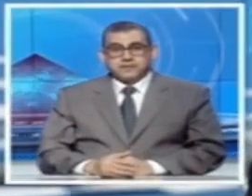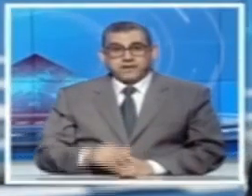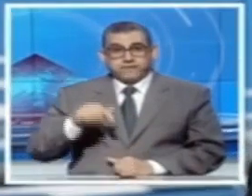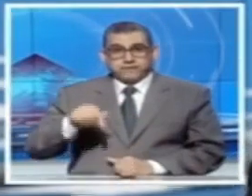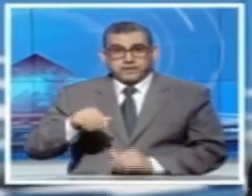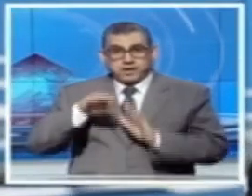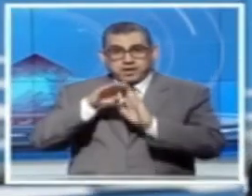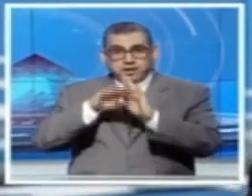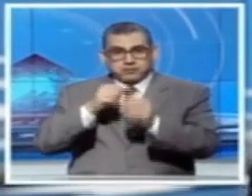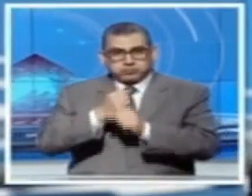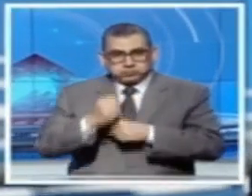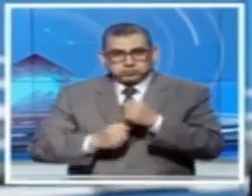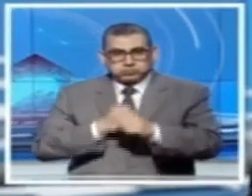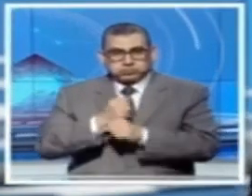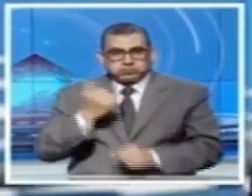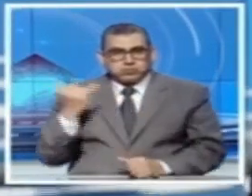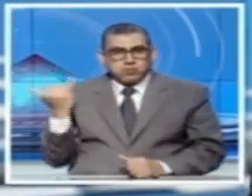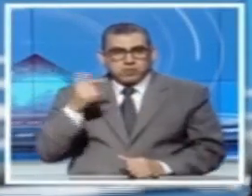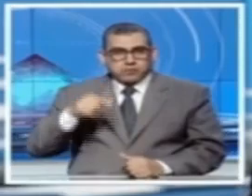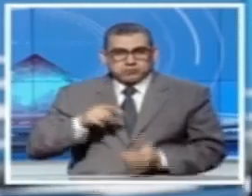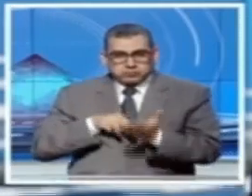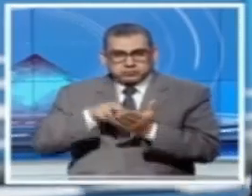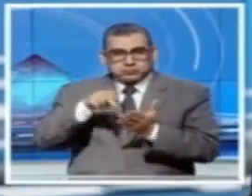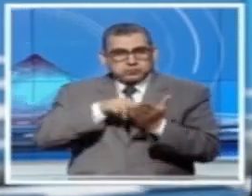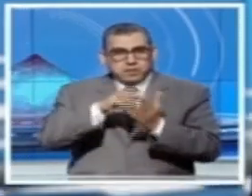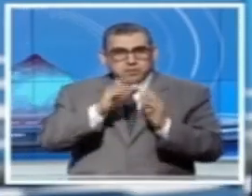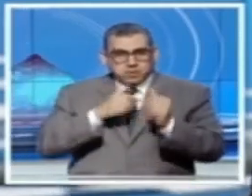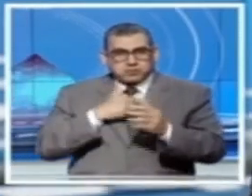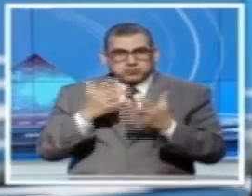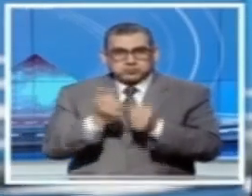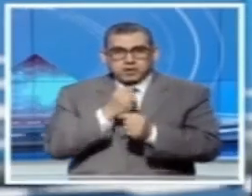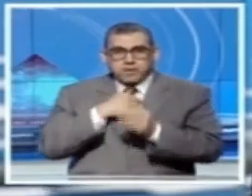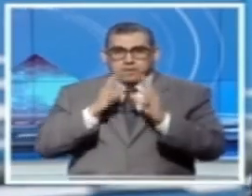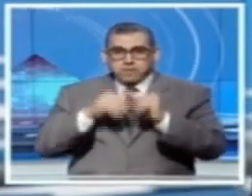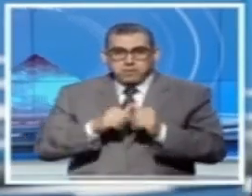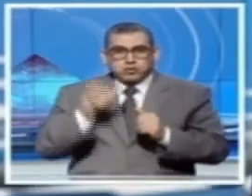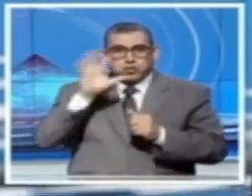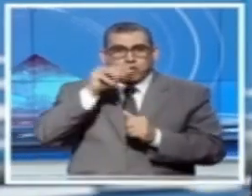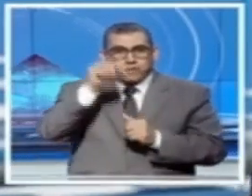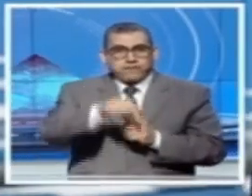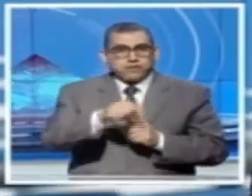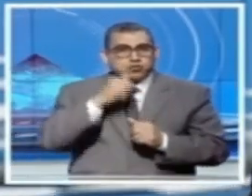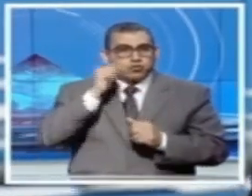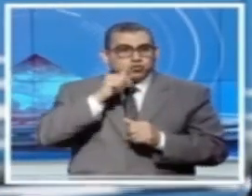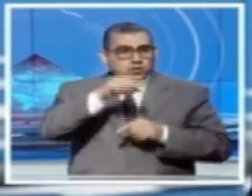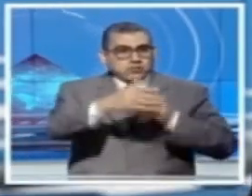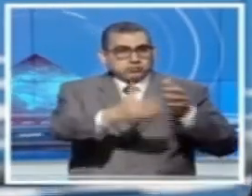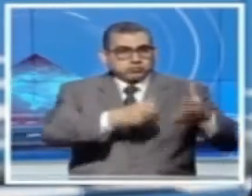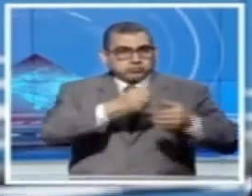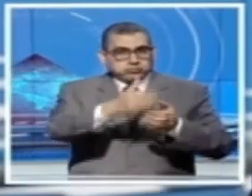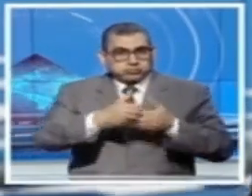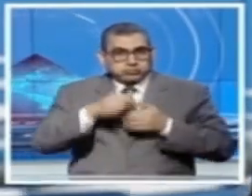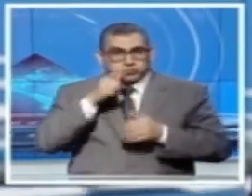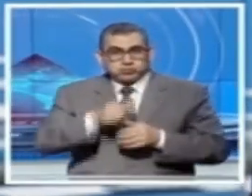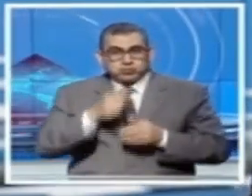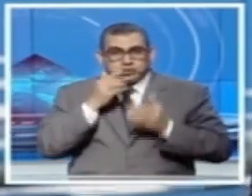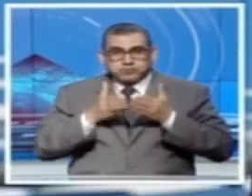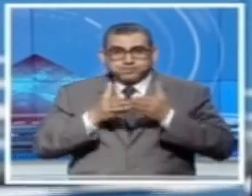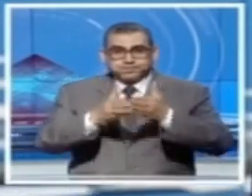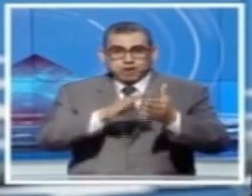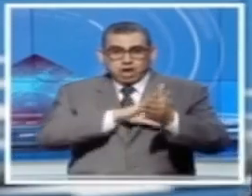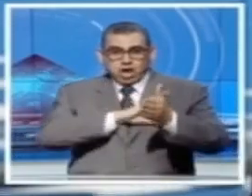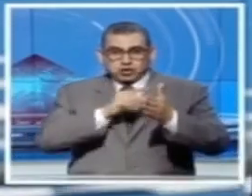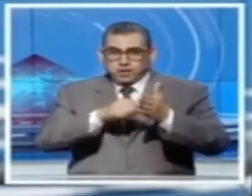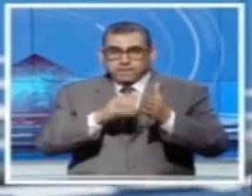وفي إطار الجهود الحثيثة التي تقوم بها مصر لإعادة المصريين والأجانب العالقين في السودان، وصلت سفينة حربية